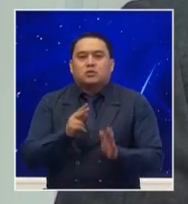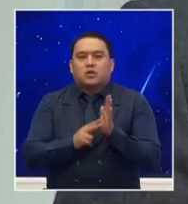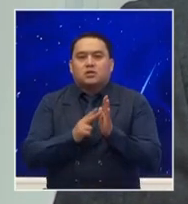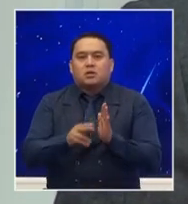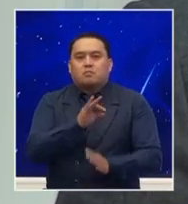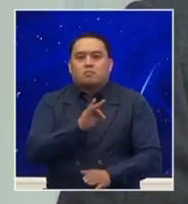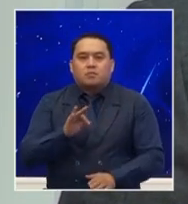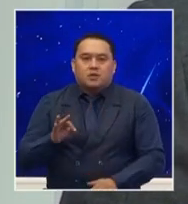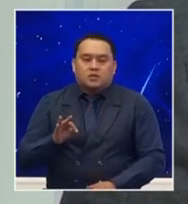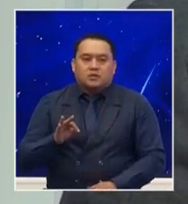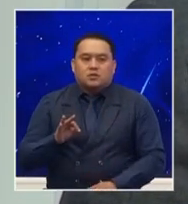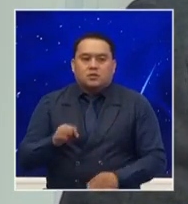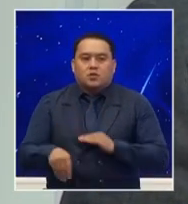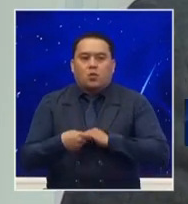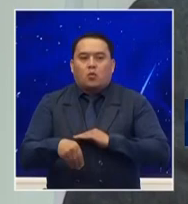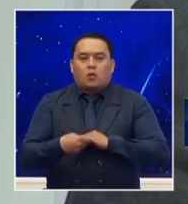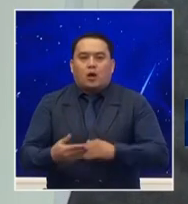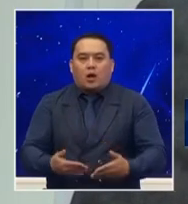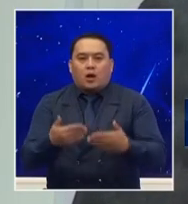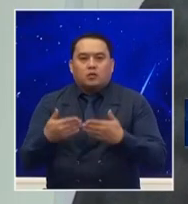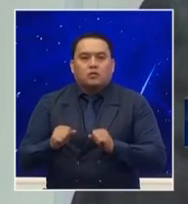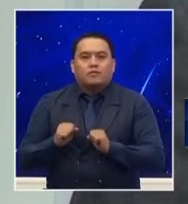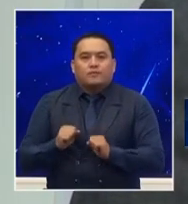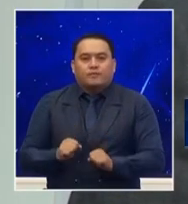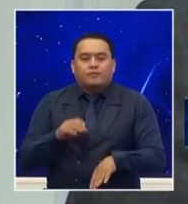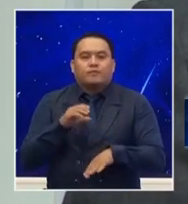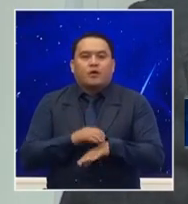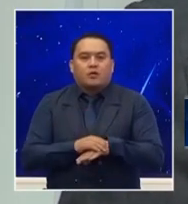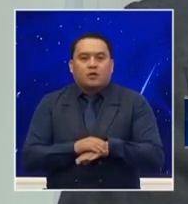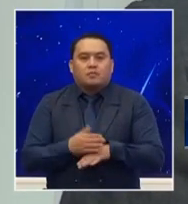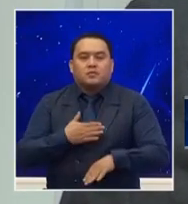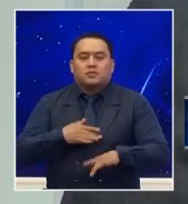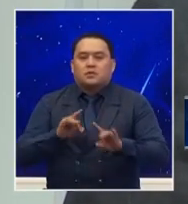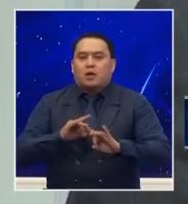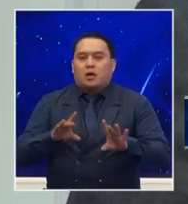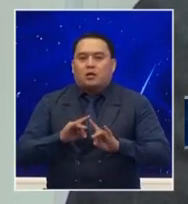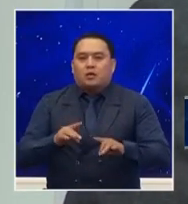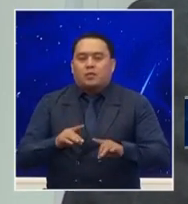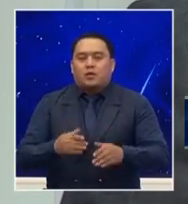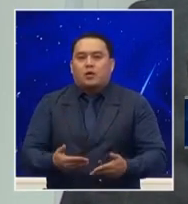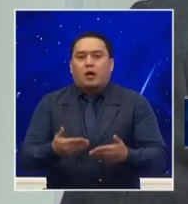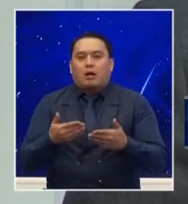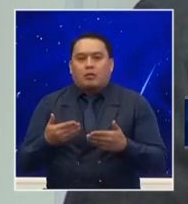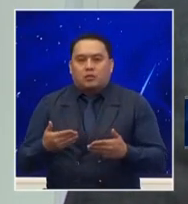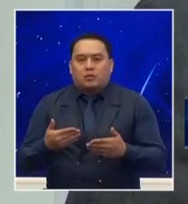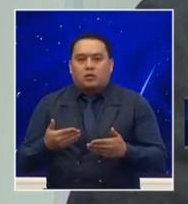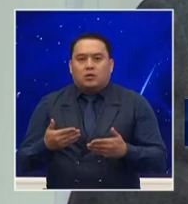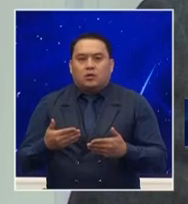80%-дан астамы қазіргі кезде осы жемқорлықты болдырма алдын алу фактісіне. Яғни біздің айтайын дегеніміз, бұның алдында